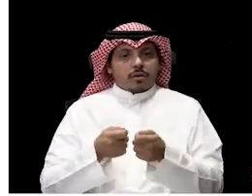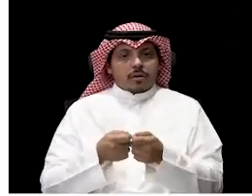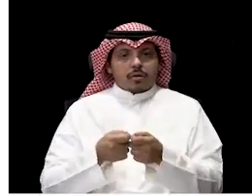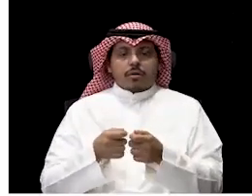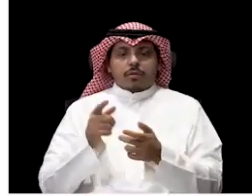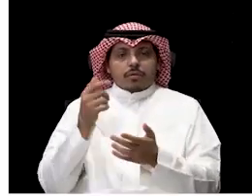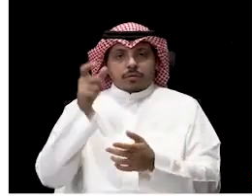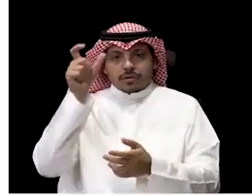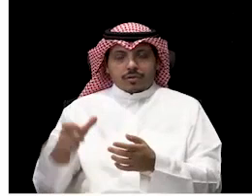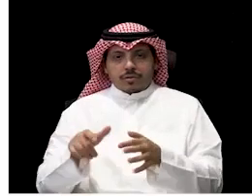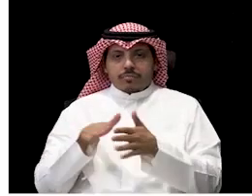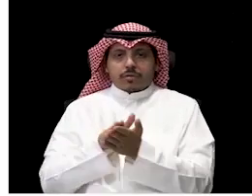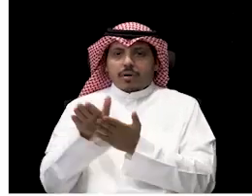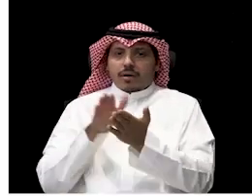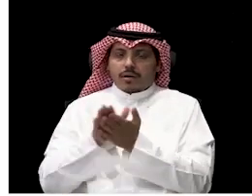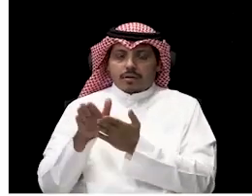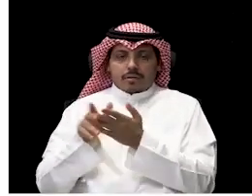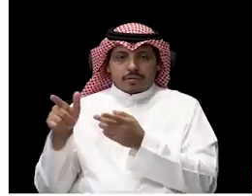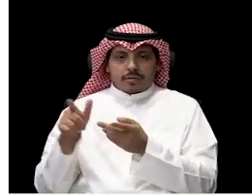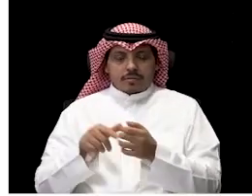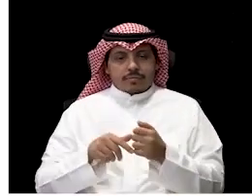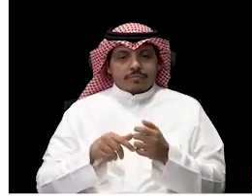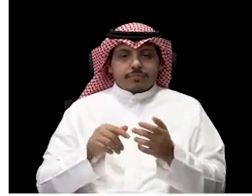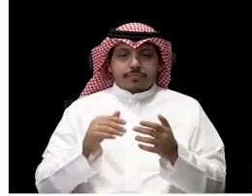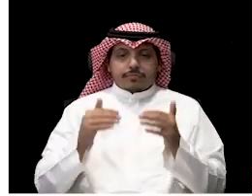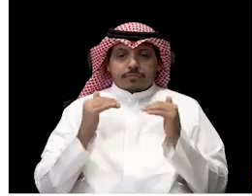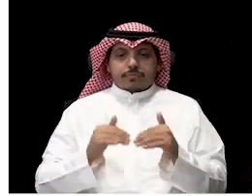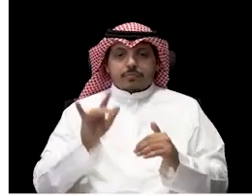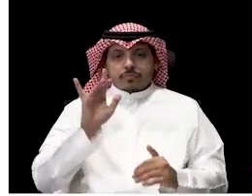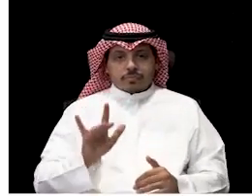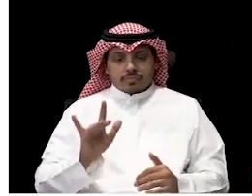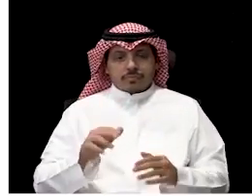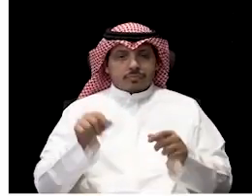المطبعة. الكرسي والطاولة،